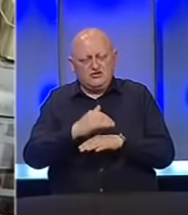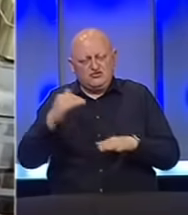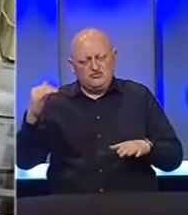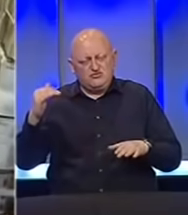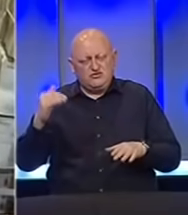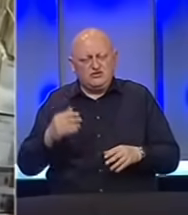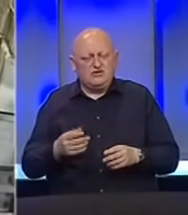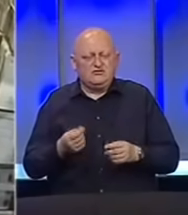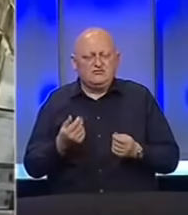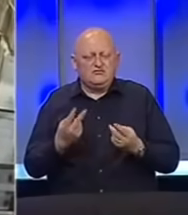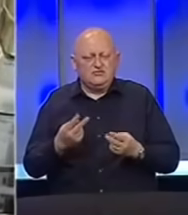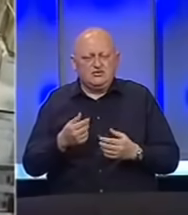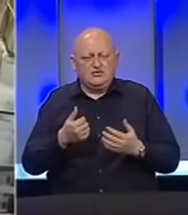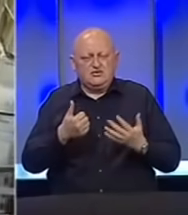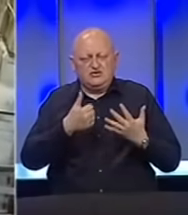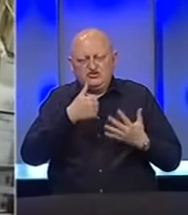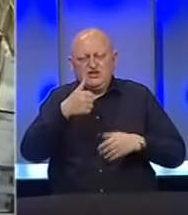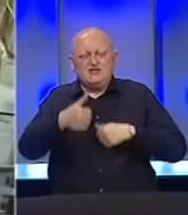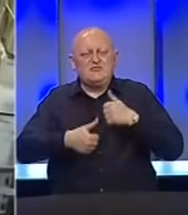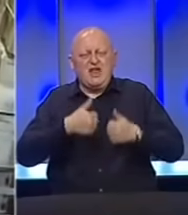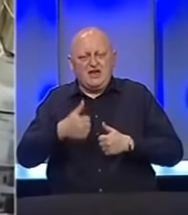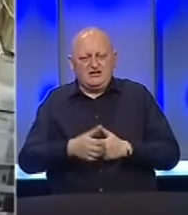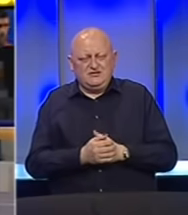skupština, iznosit će blizu 6 milijardi.